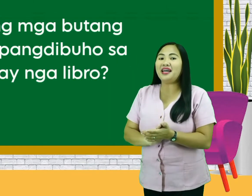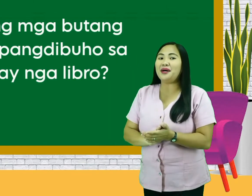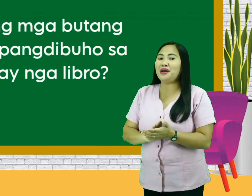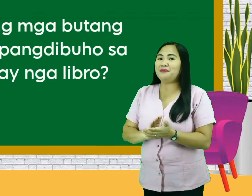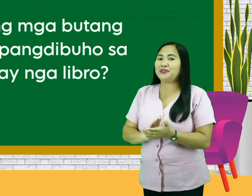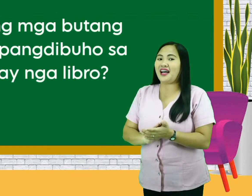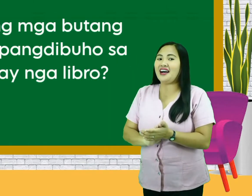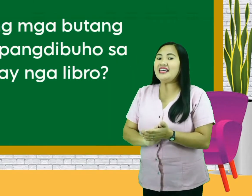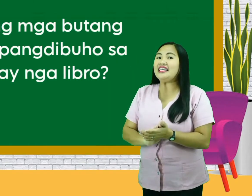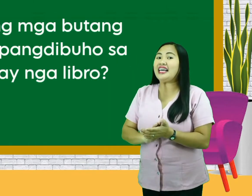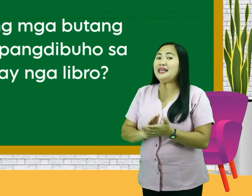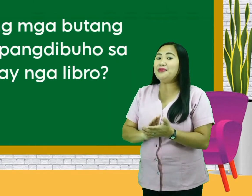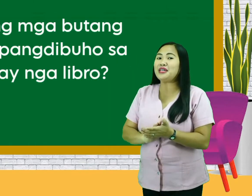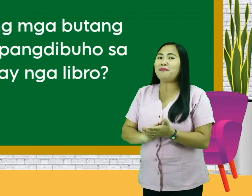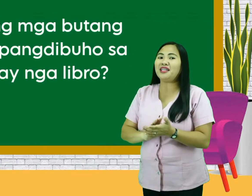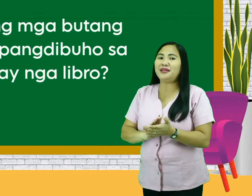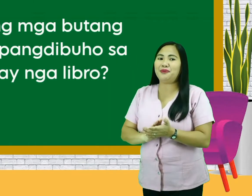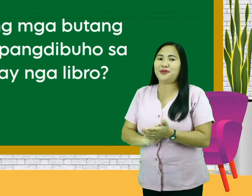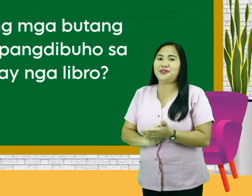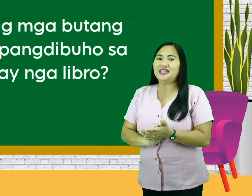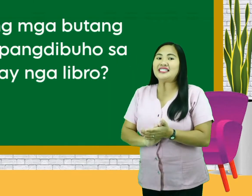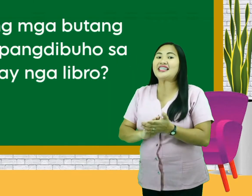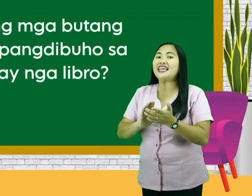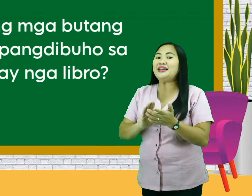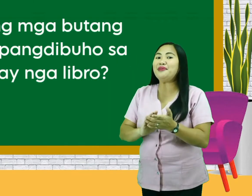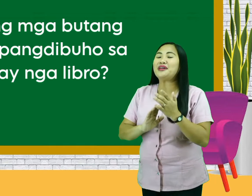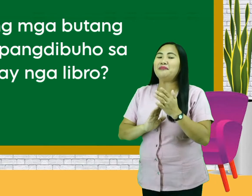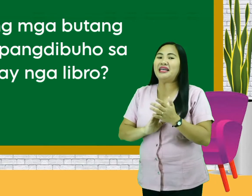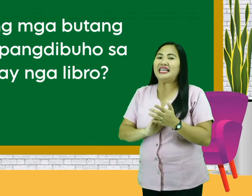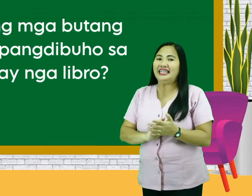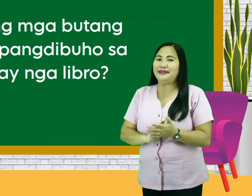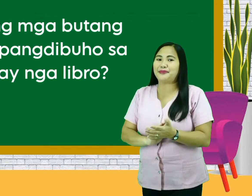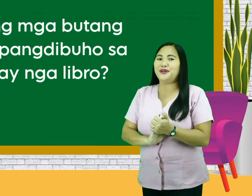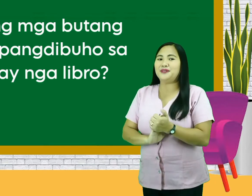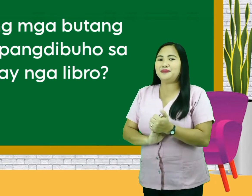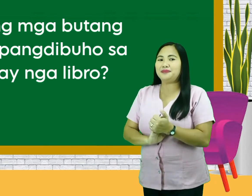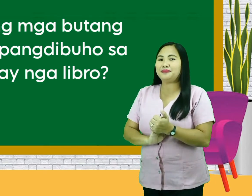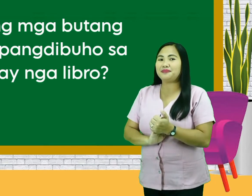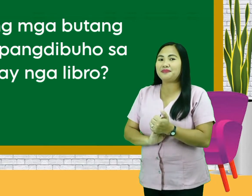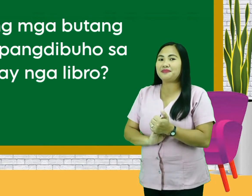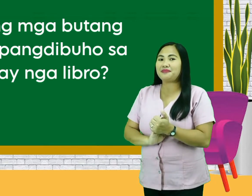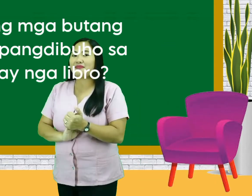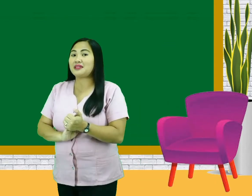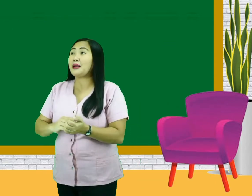Unsa man ang mga butang nga imong gipangdibuho sa imong gamay nga libro?